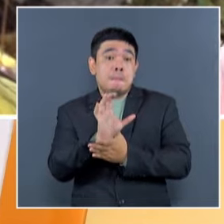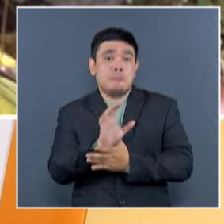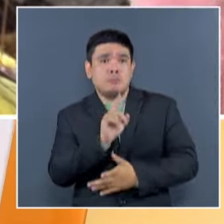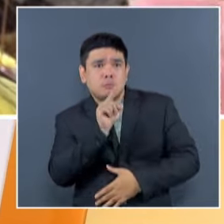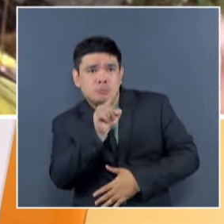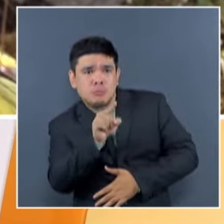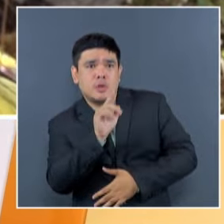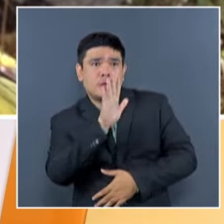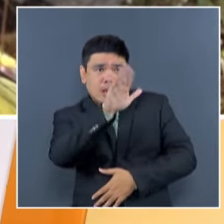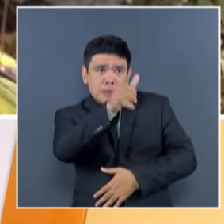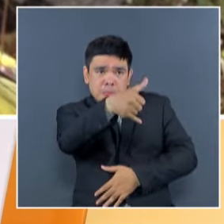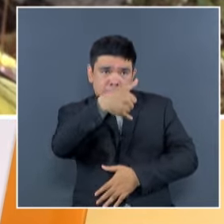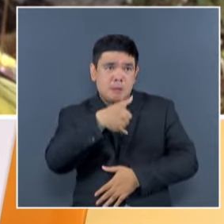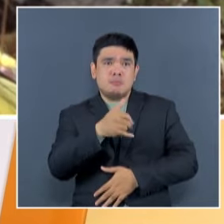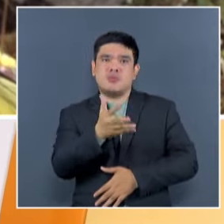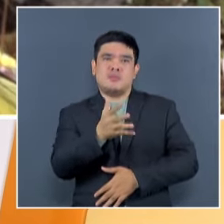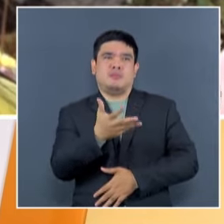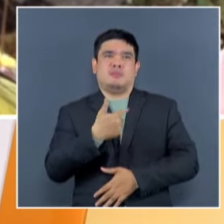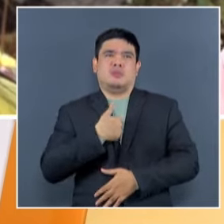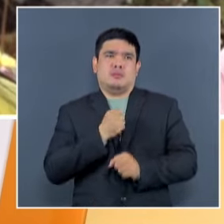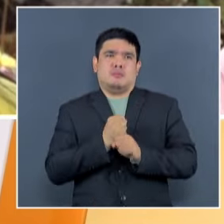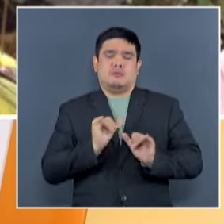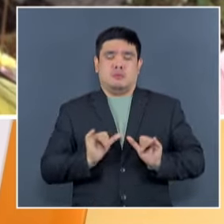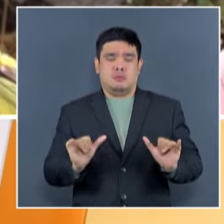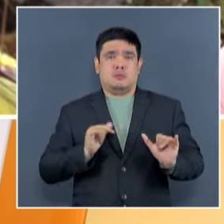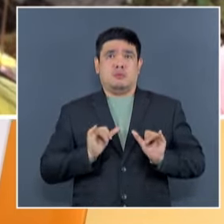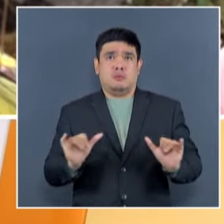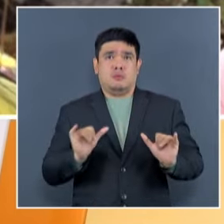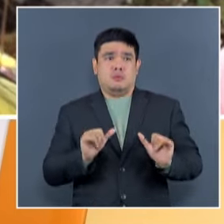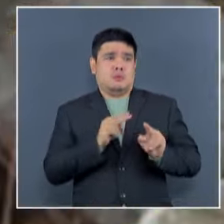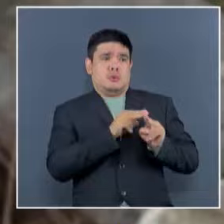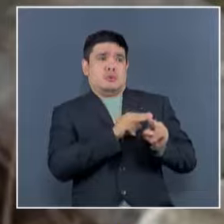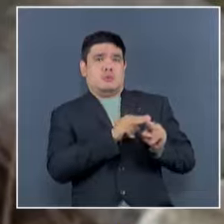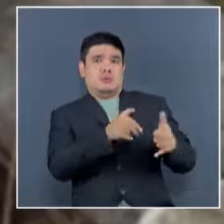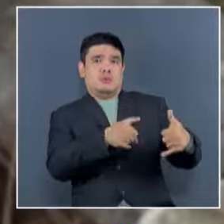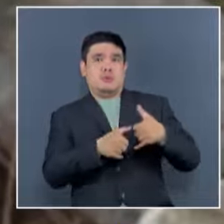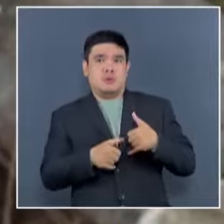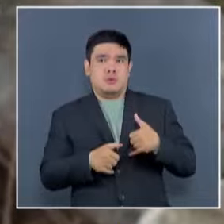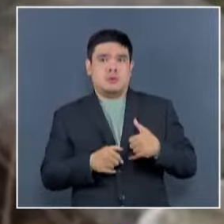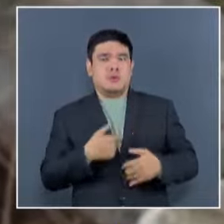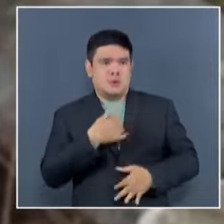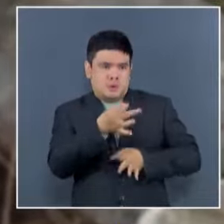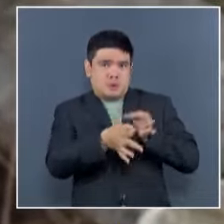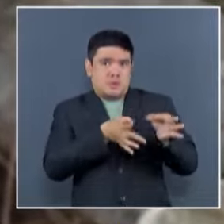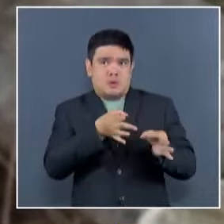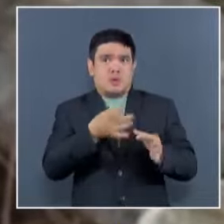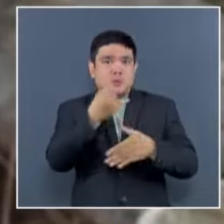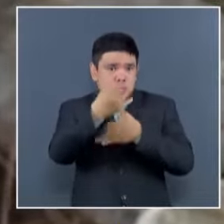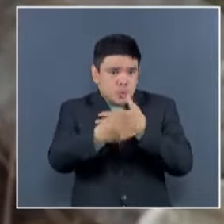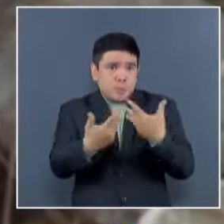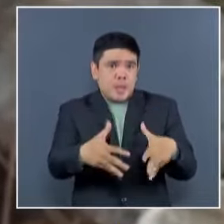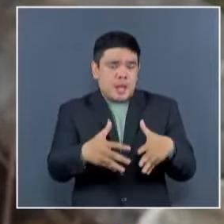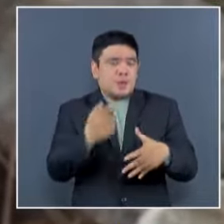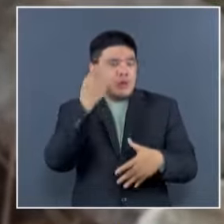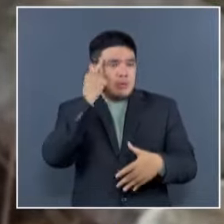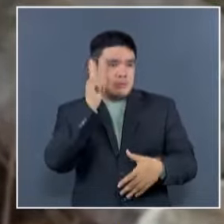ปลาส้มที่ไปตามเขามาไม่อยู่เฉยๆเลยเขามาปัสสาวะเองตอนนี้ก็ชี้แจงคุณแม่แล้วเรียบร้อยรายละเอียดทุกอย่างบอกหมด